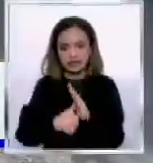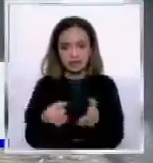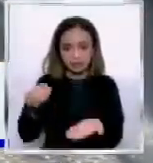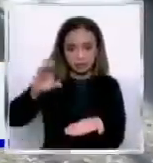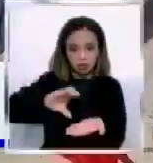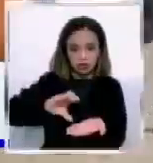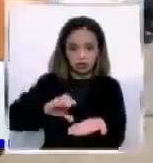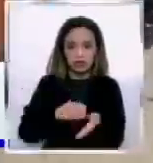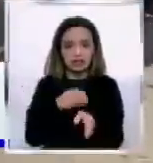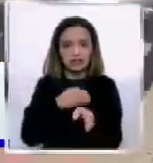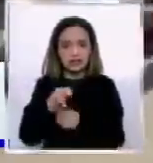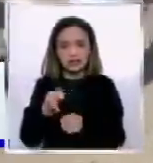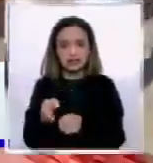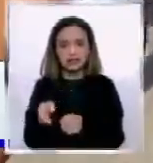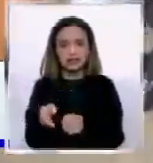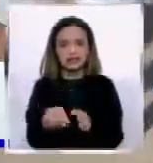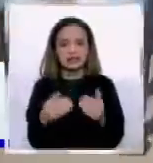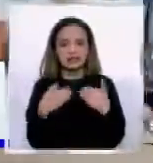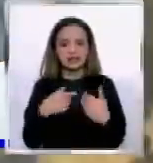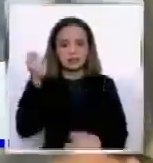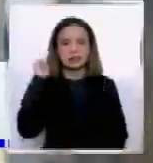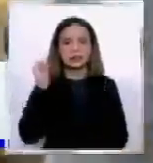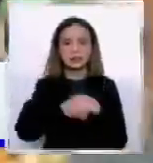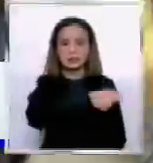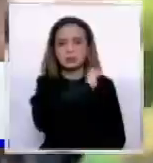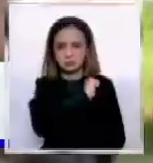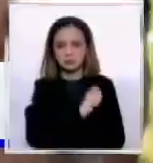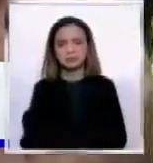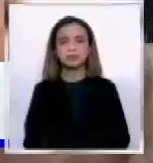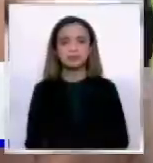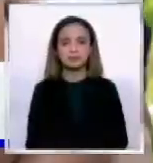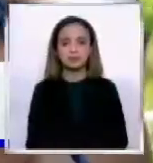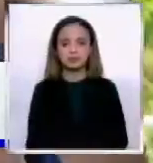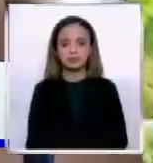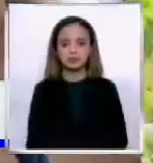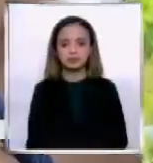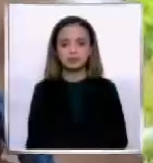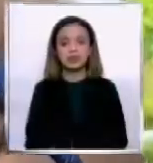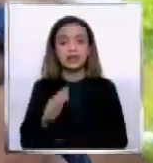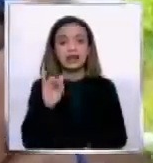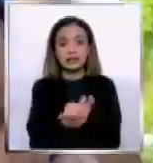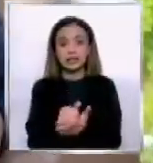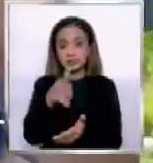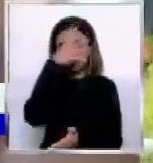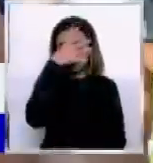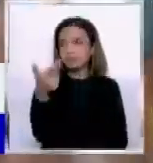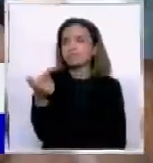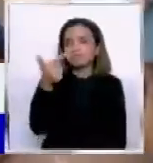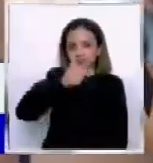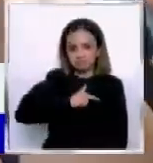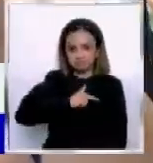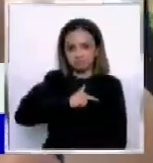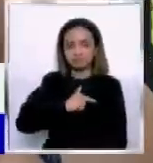sa prosesyon habang nilalatigo ang sarili. Sa tatay ko po ito, namaan ako sa aking tatay. Nung